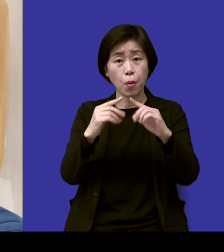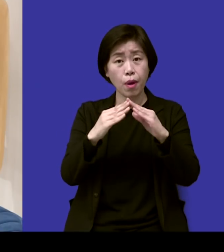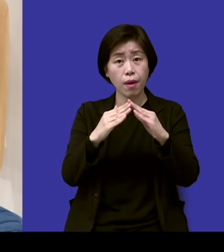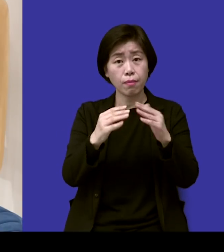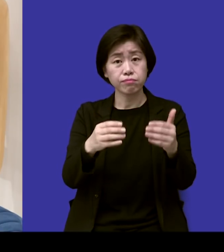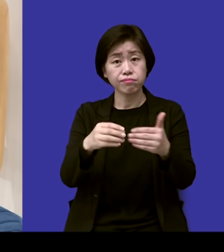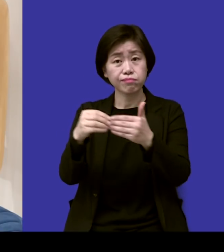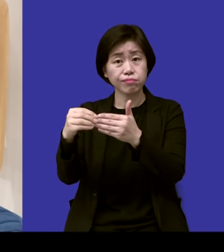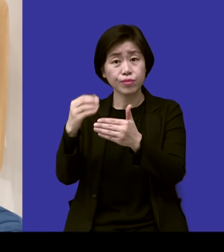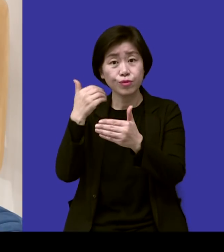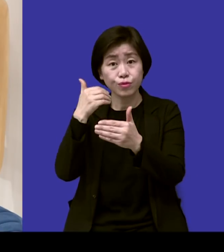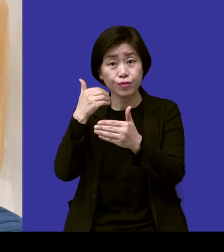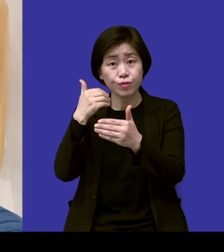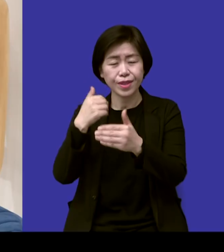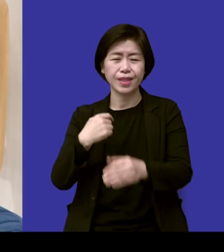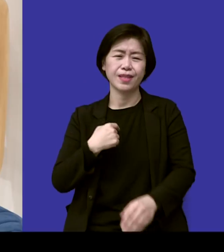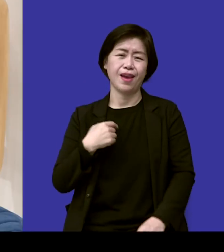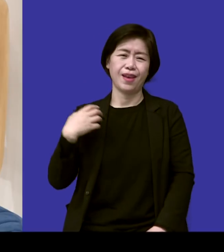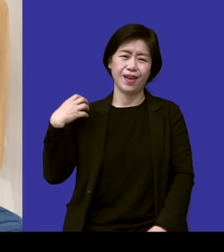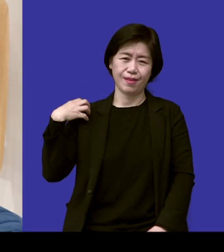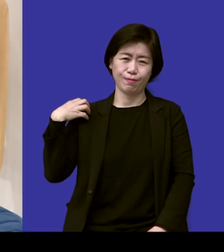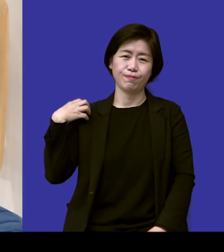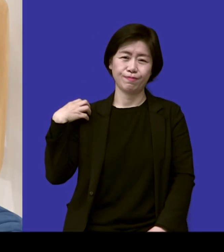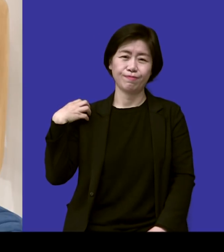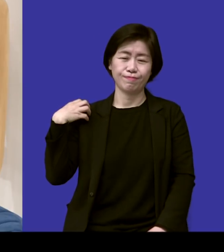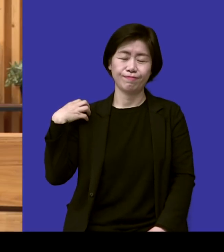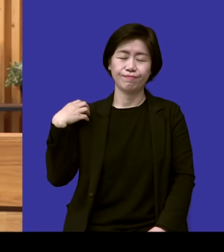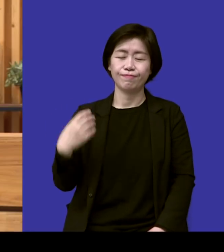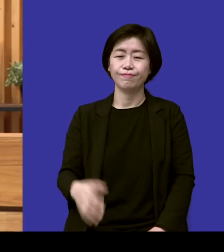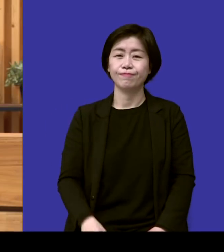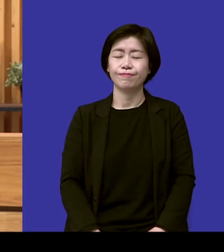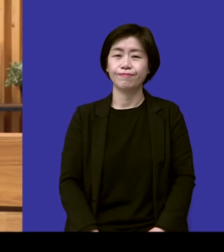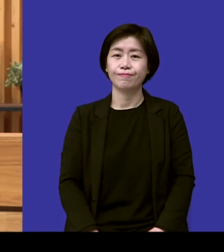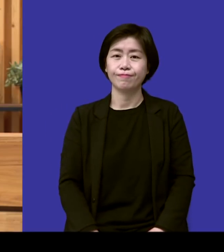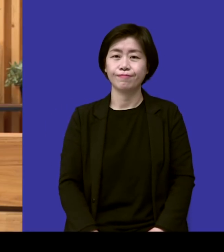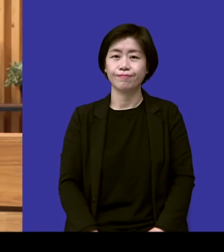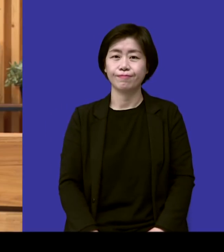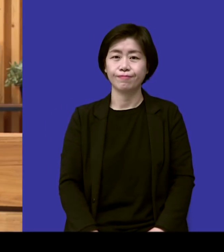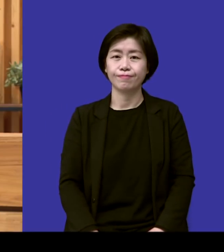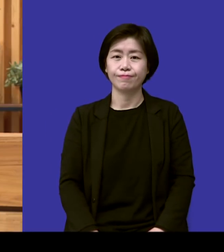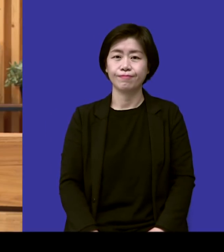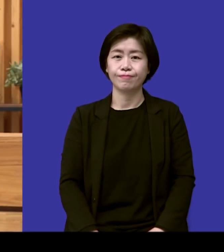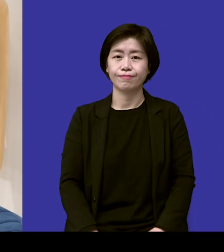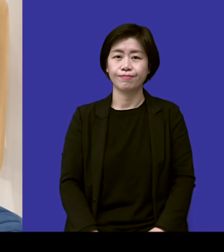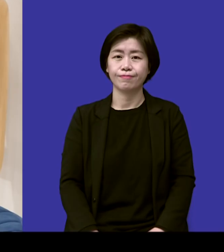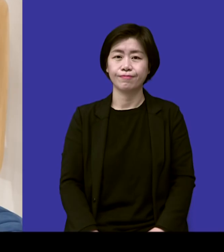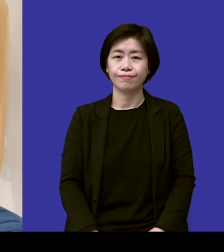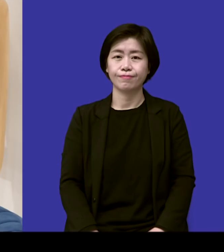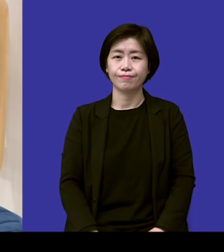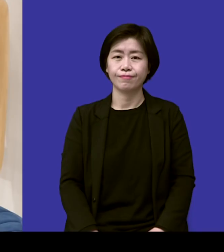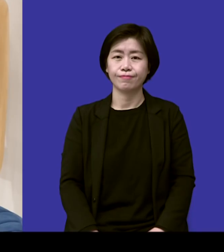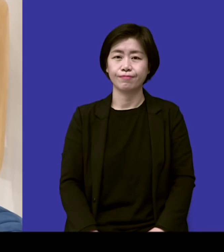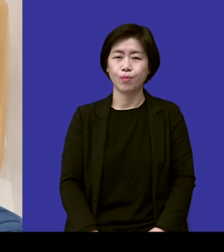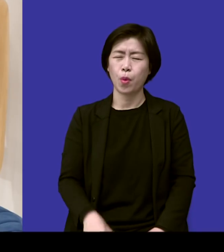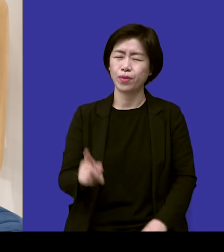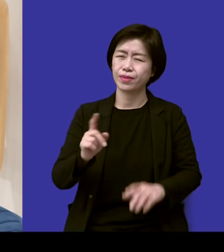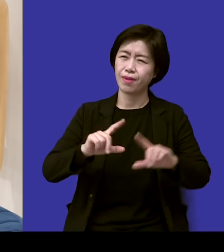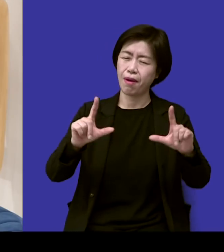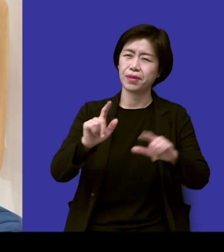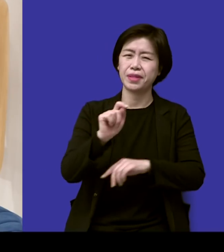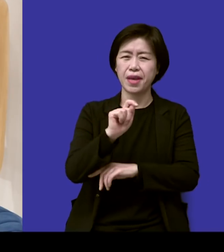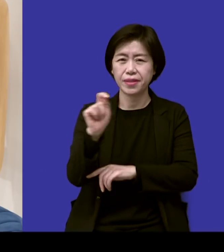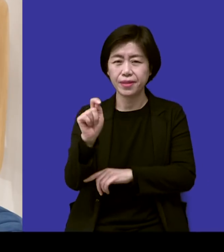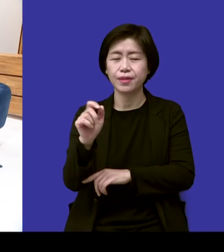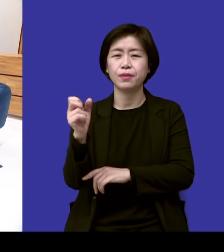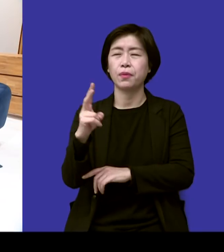그때 당시에는 이제 제가 교회를 아빠 모시고 갔어요? 모시고 가서 어느 날에 택시도 타고